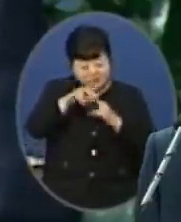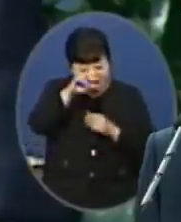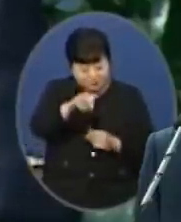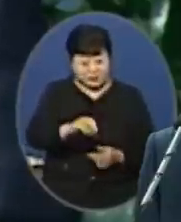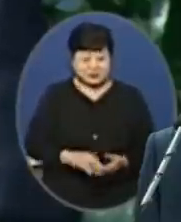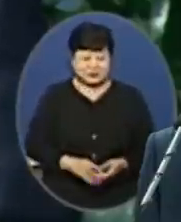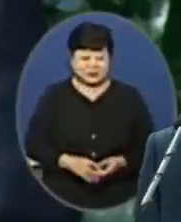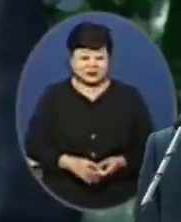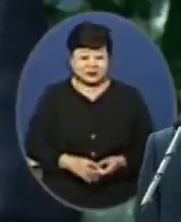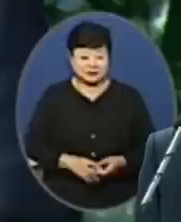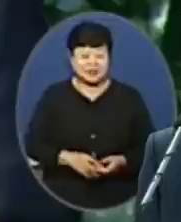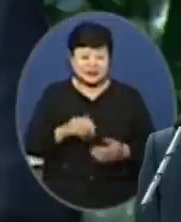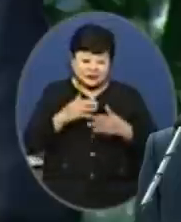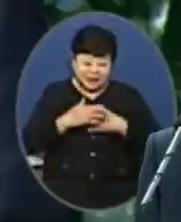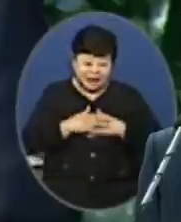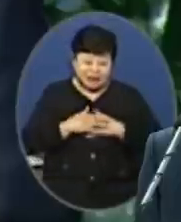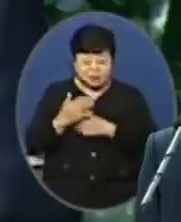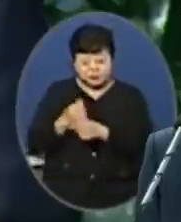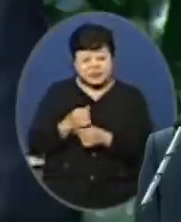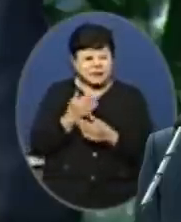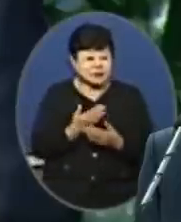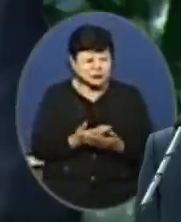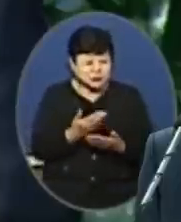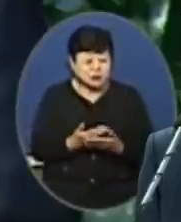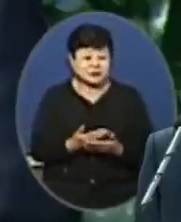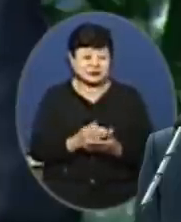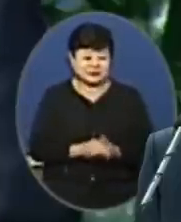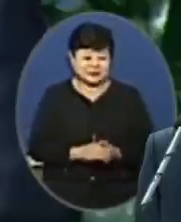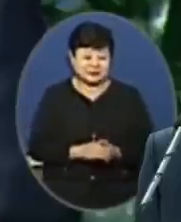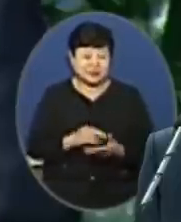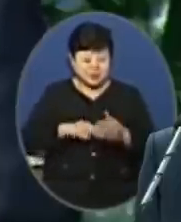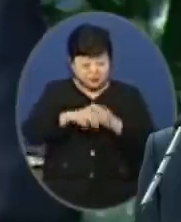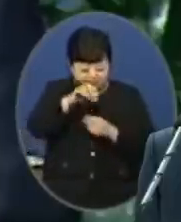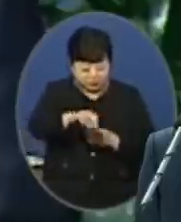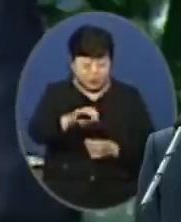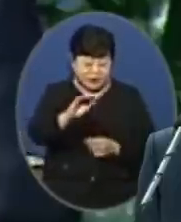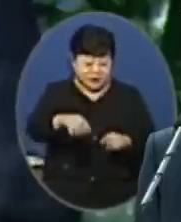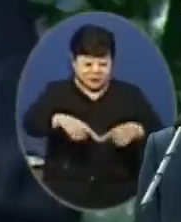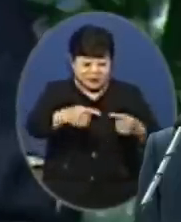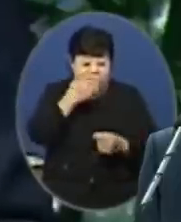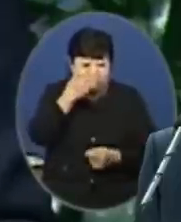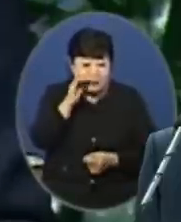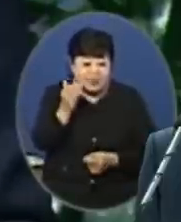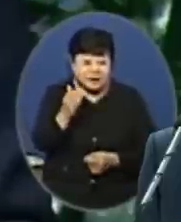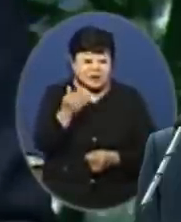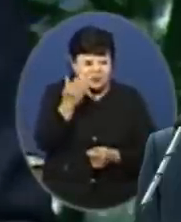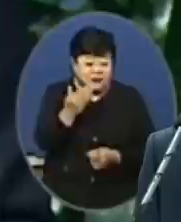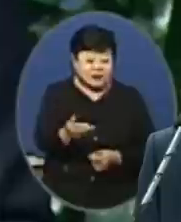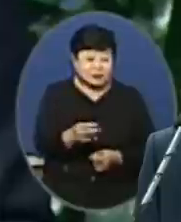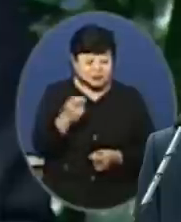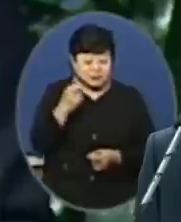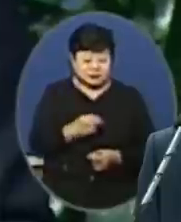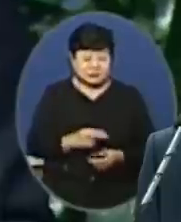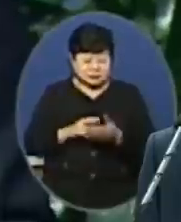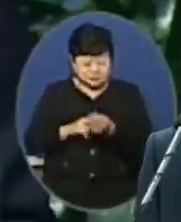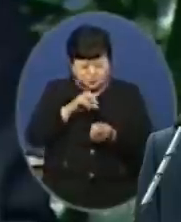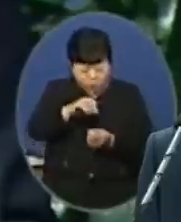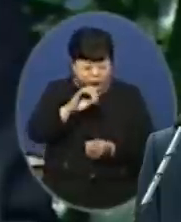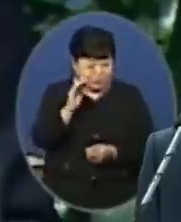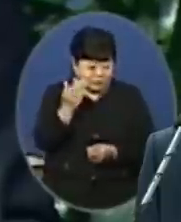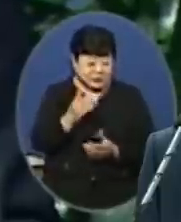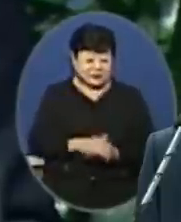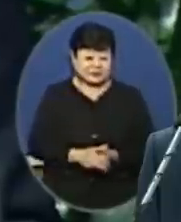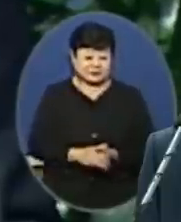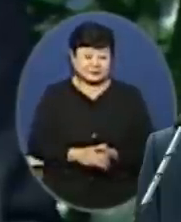피난처 되신 하나님 나를 붙들어 주시옵소서. 구하면 피난처에 들어갈 수 있는 것입니다. 여러분을 지키는 요새가 되시는